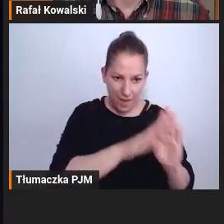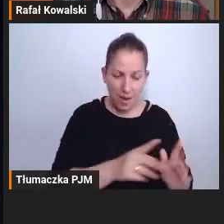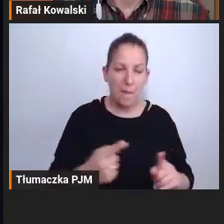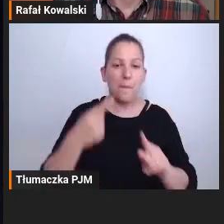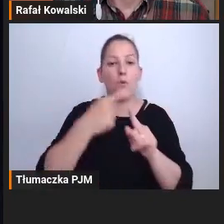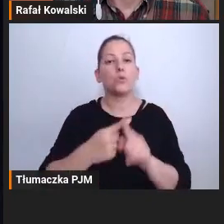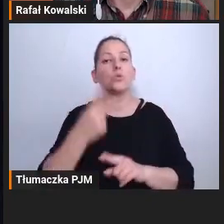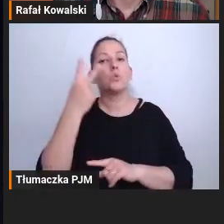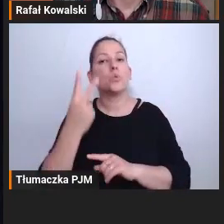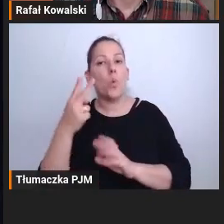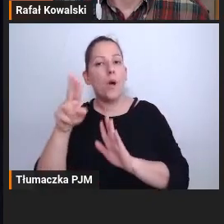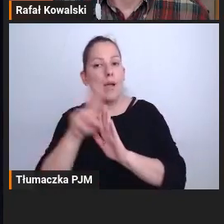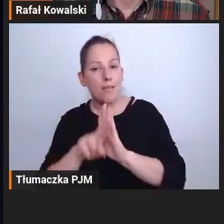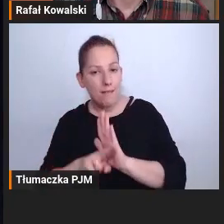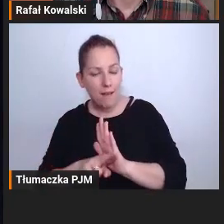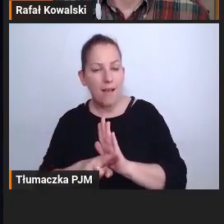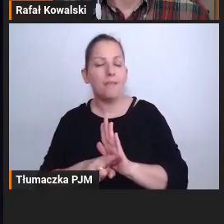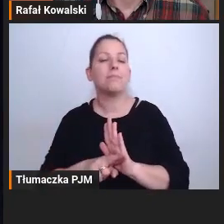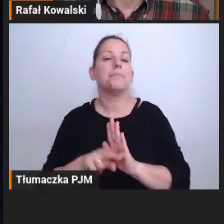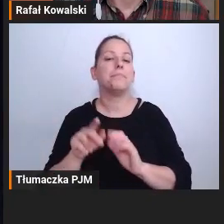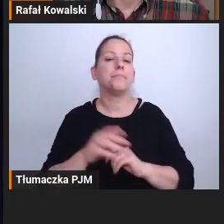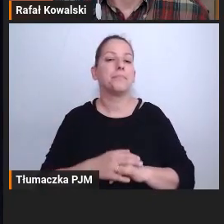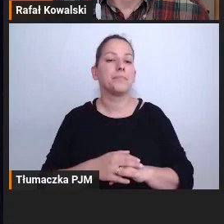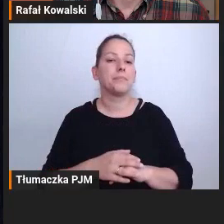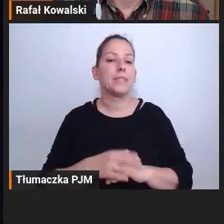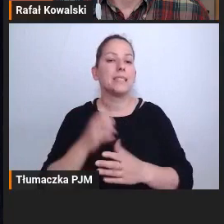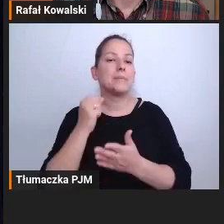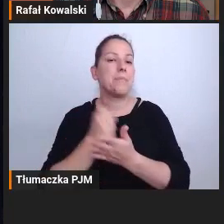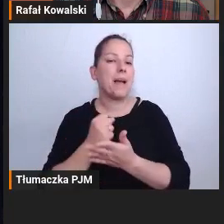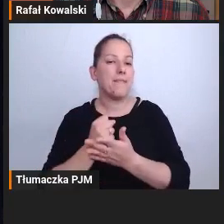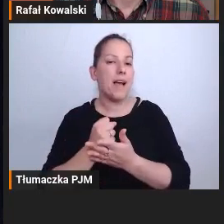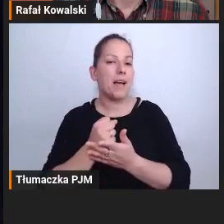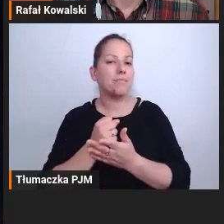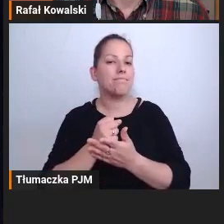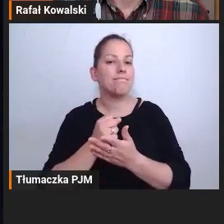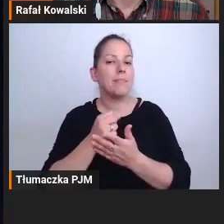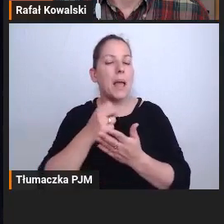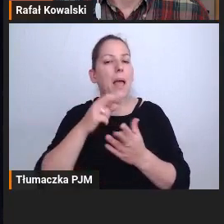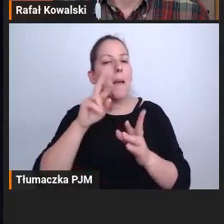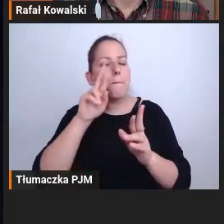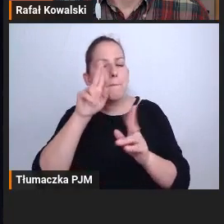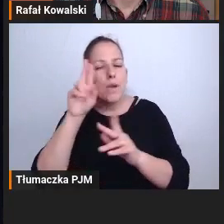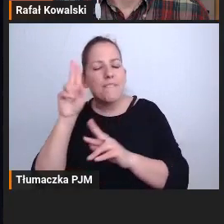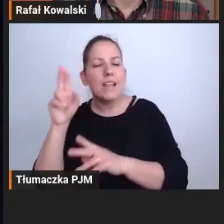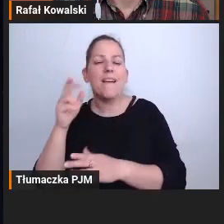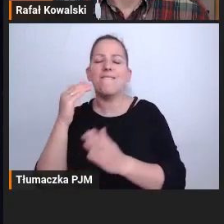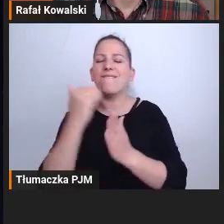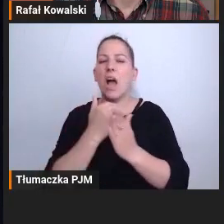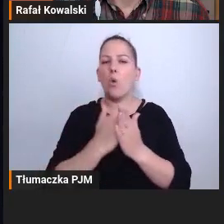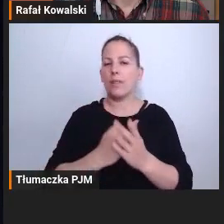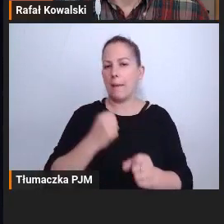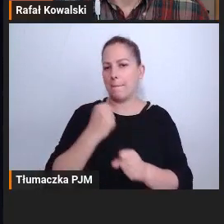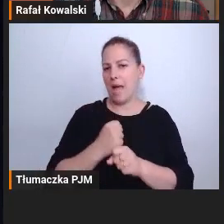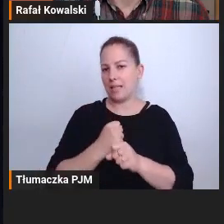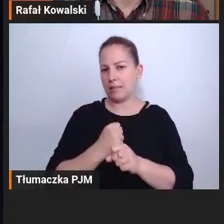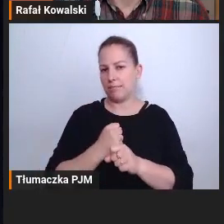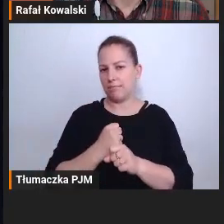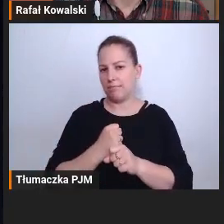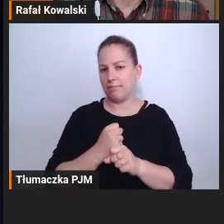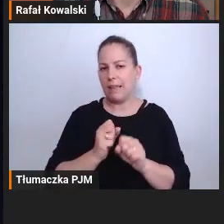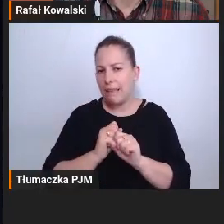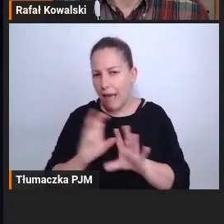drugą dyrektywę w sprawie przejrzystych i przewidywalnych warunków pracy. I o co chodzi z